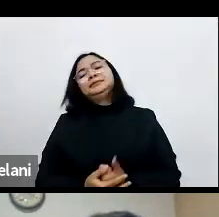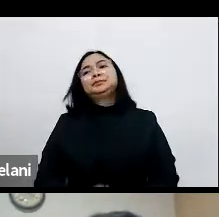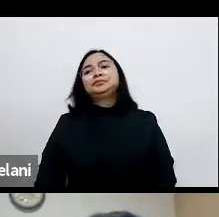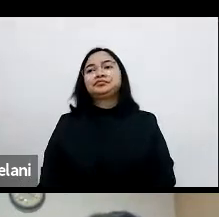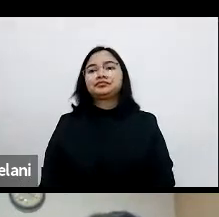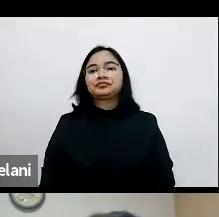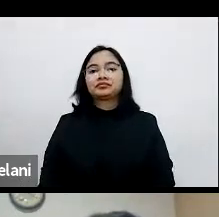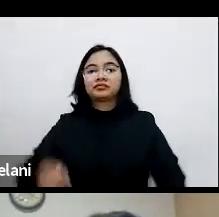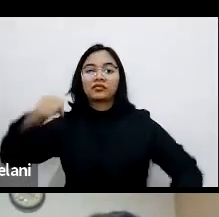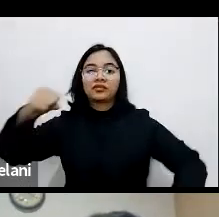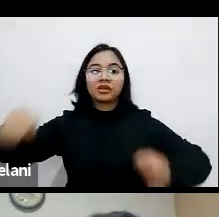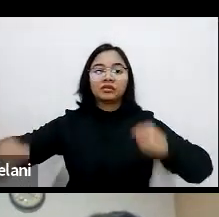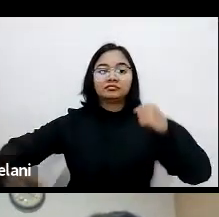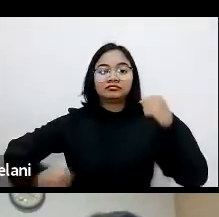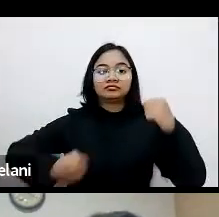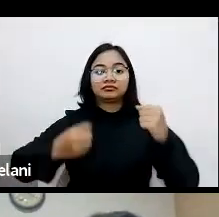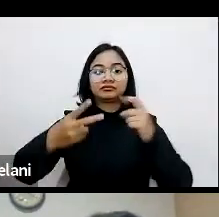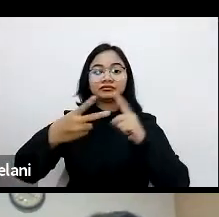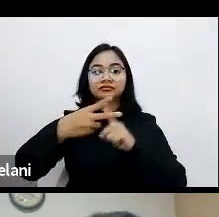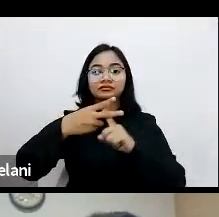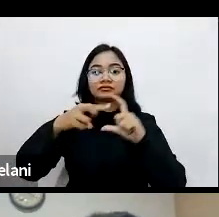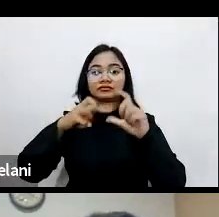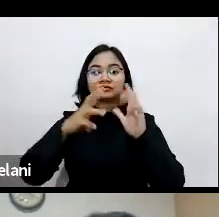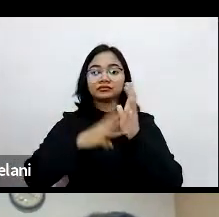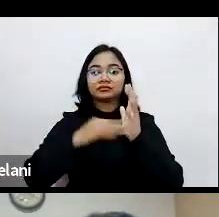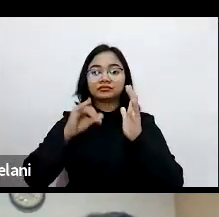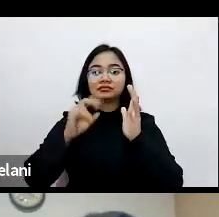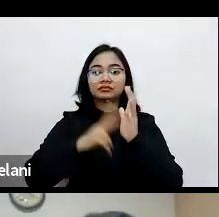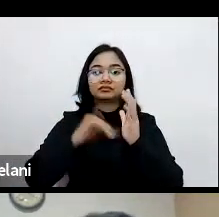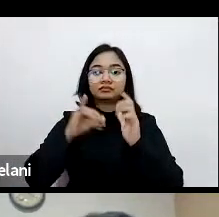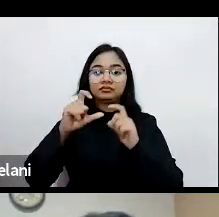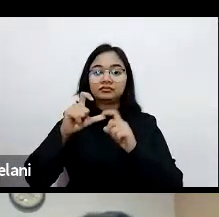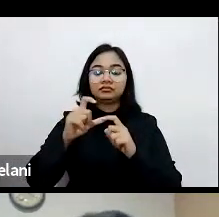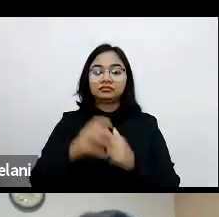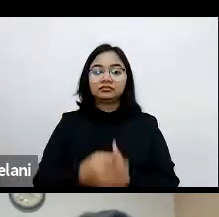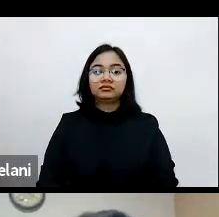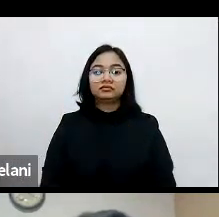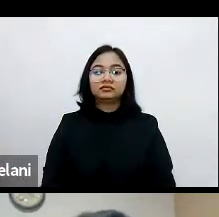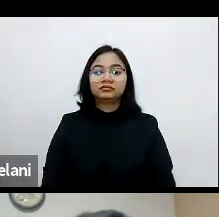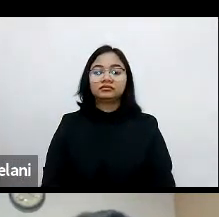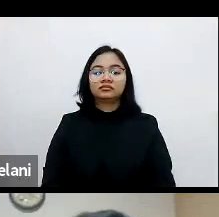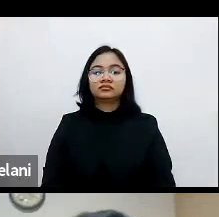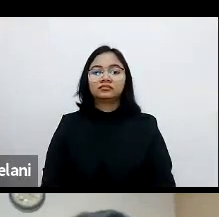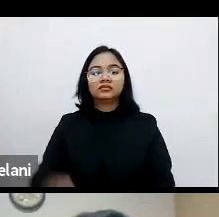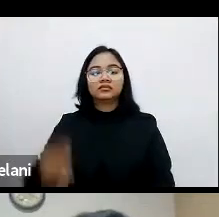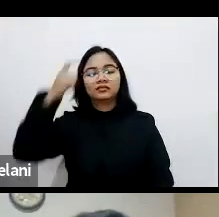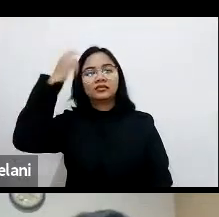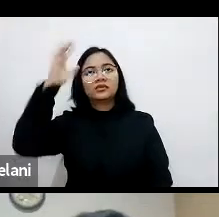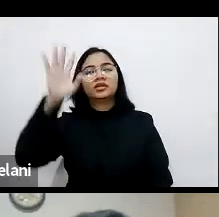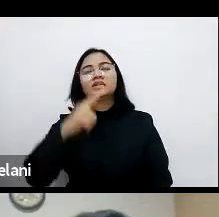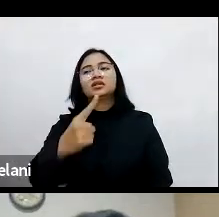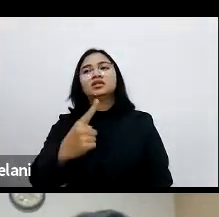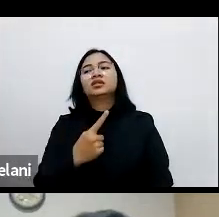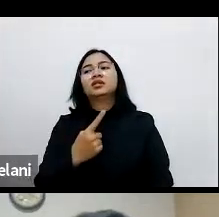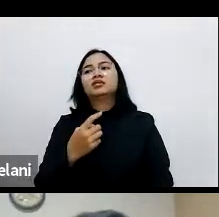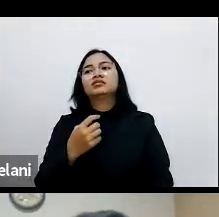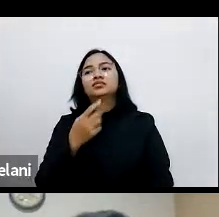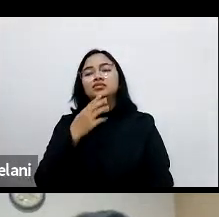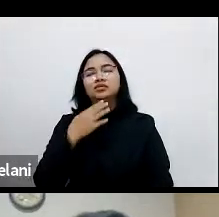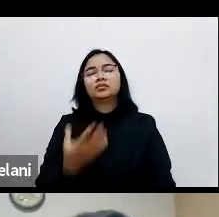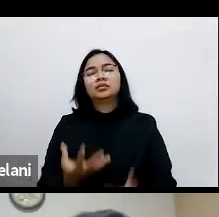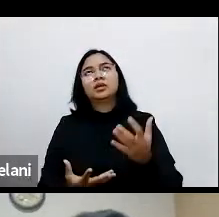gerakan feminis gitu di Indonesia gitu, impian-impian kita gitu kan, itu juga perlu